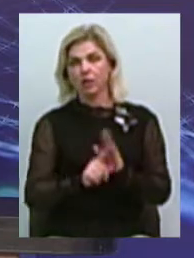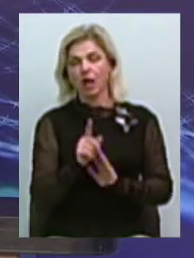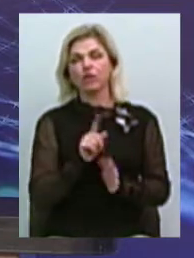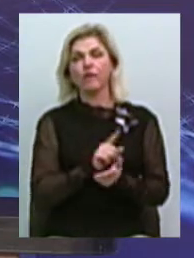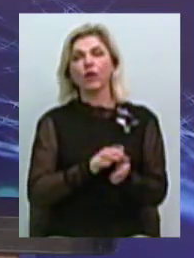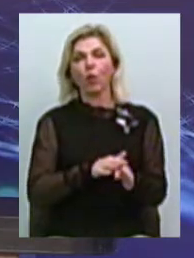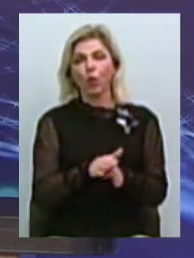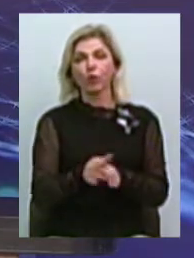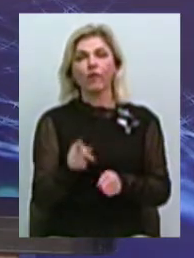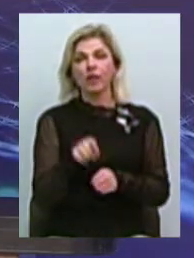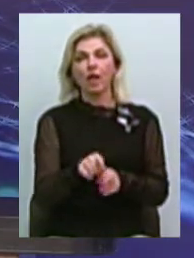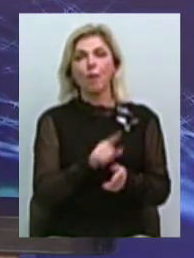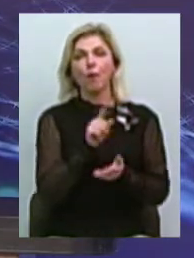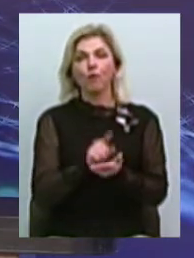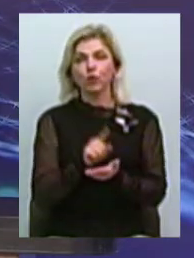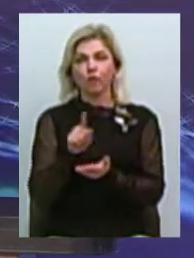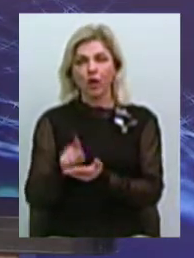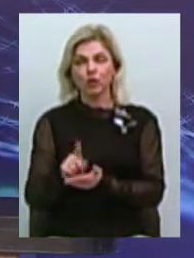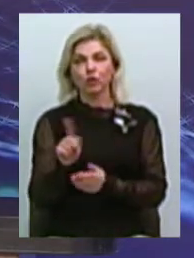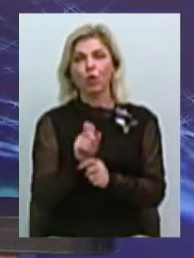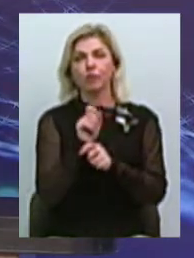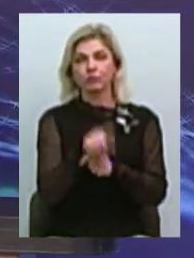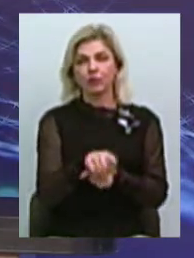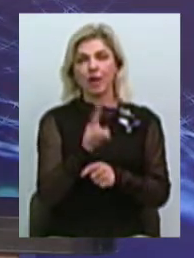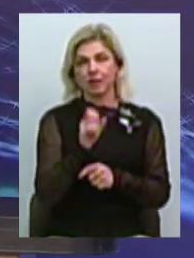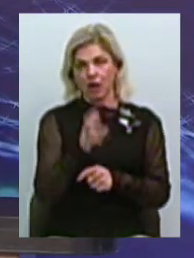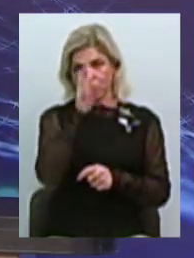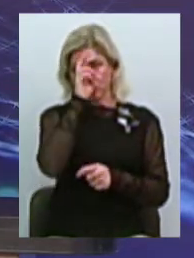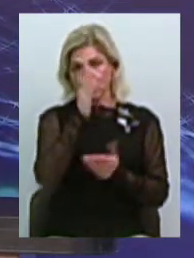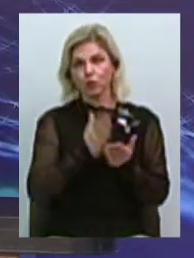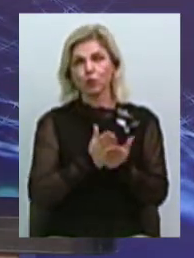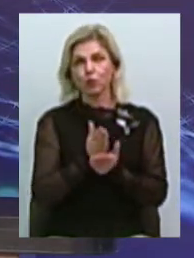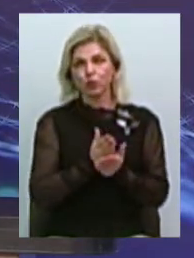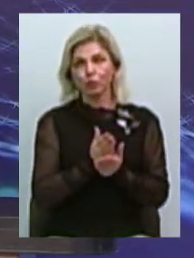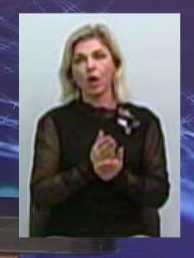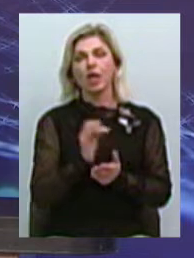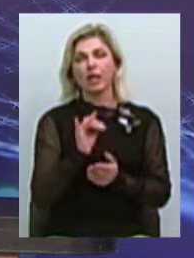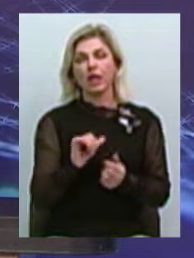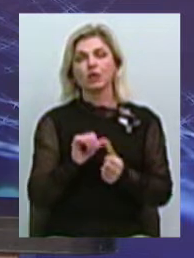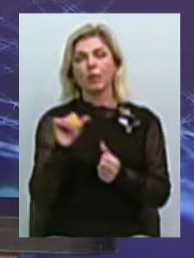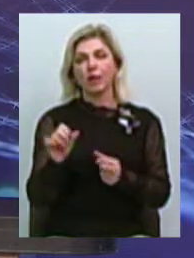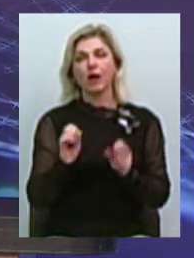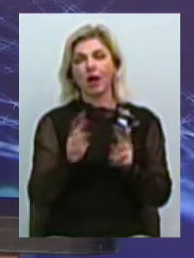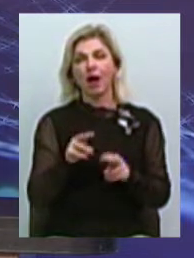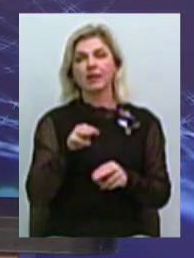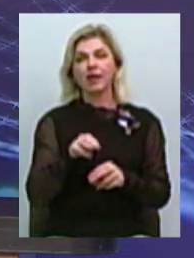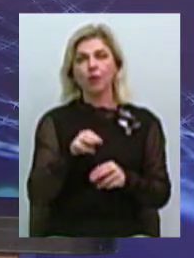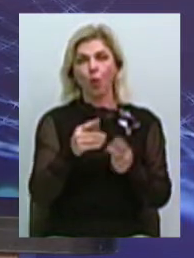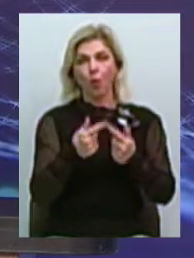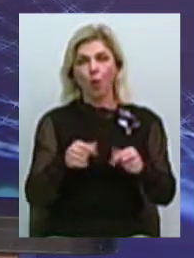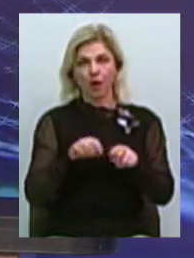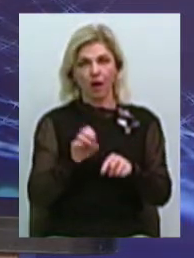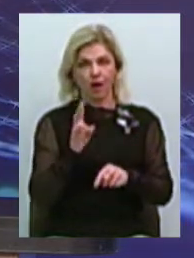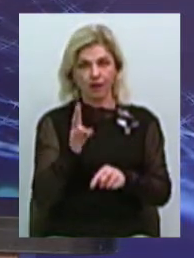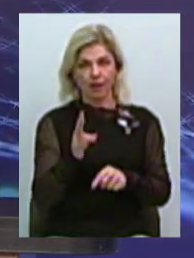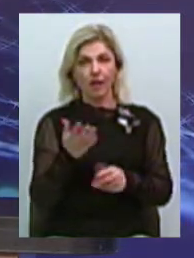ті повноваження, які покладені на нас, на Державну службу якості освіти, ну і, зокрема, як територіальний орган. Отже,